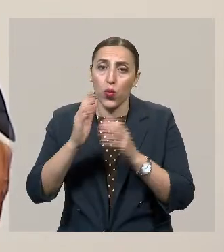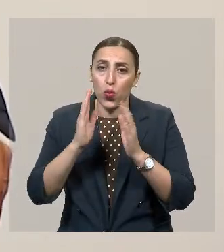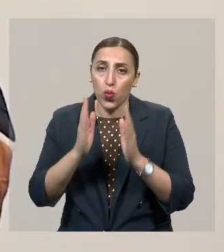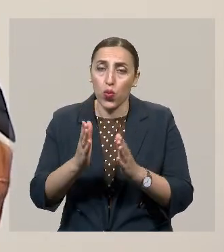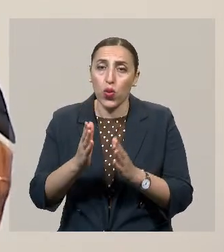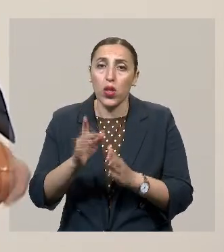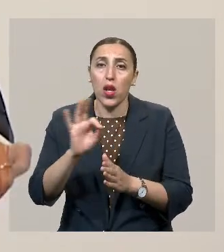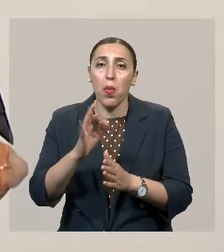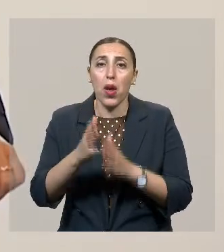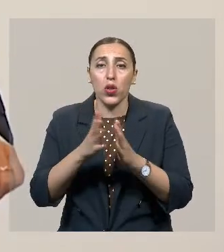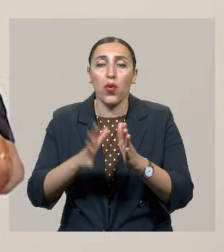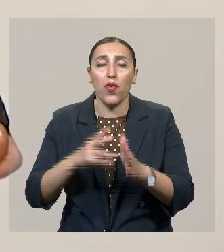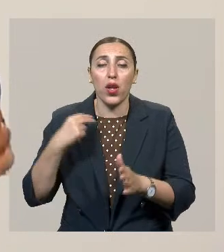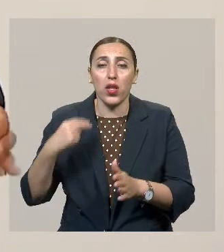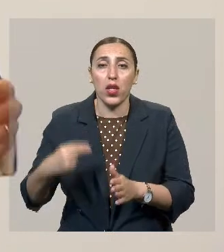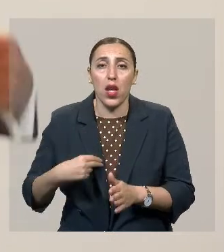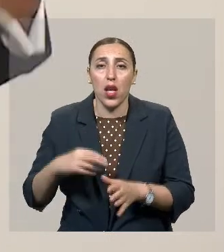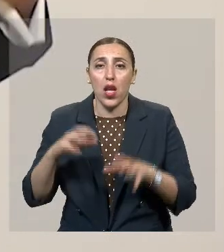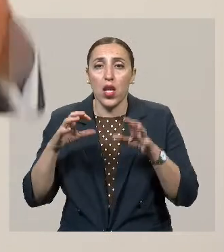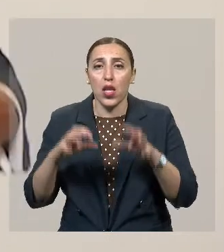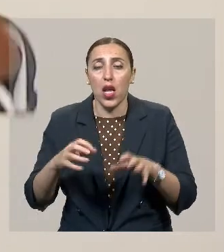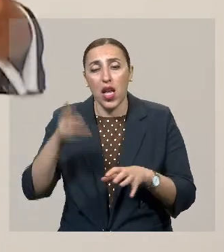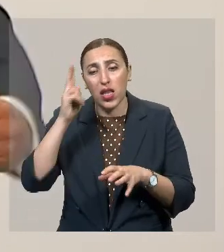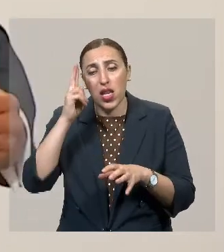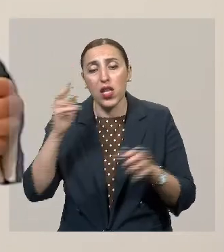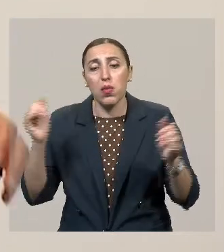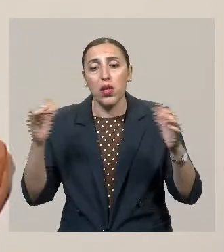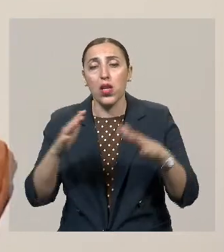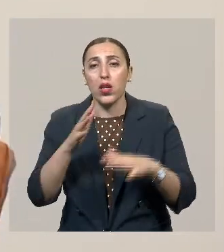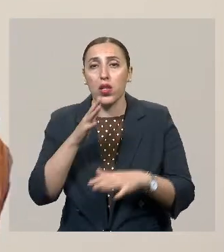դեսպաններին, հայտարարում էր Մակրոնը։